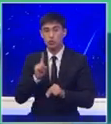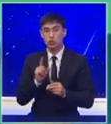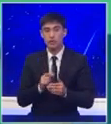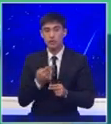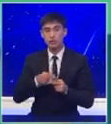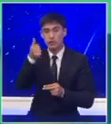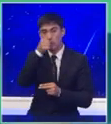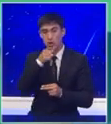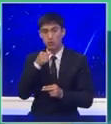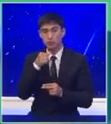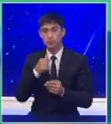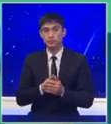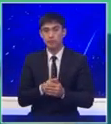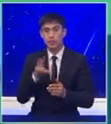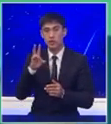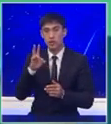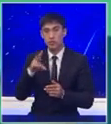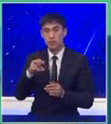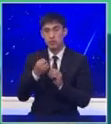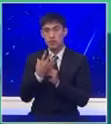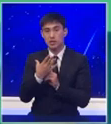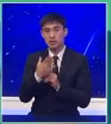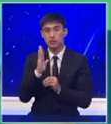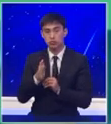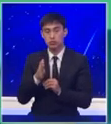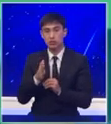в этом году, вот сейчас в ноябре